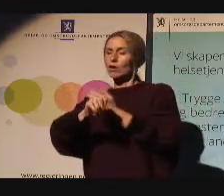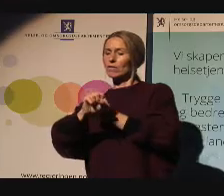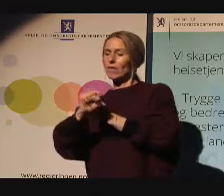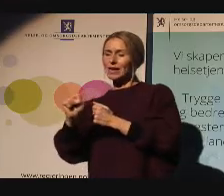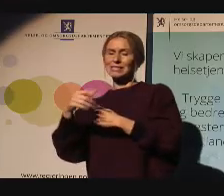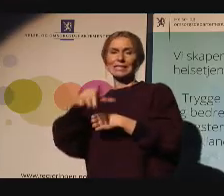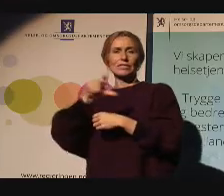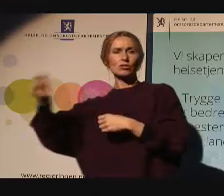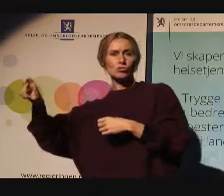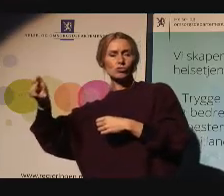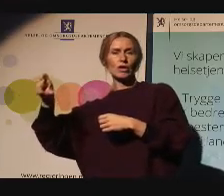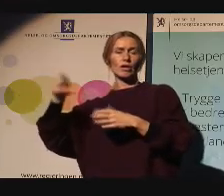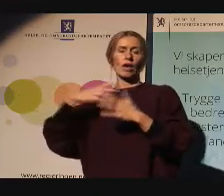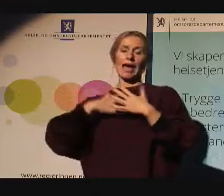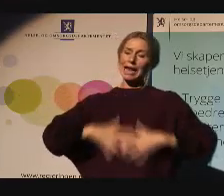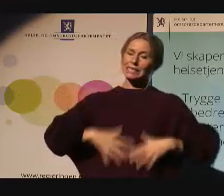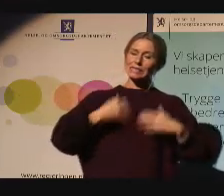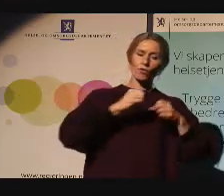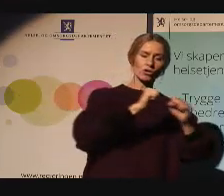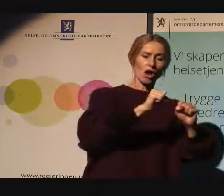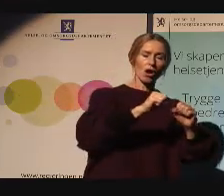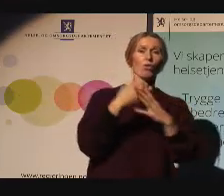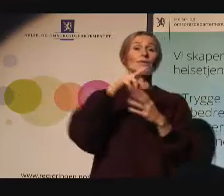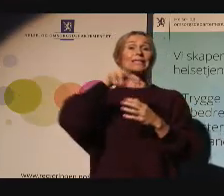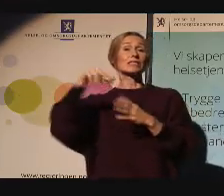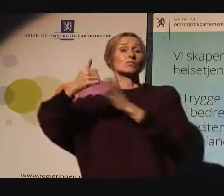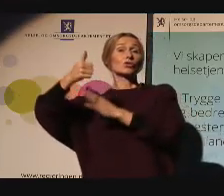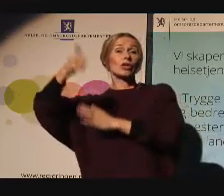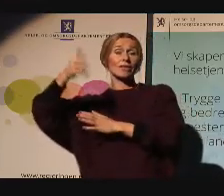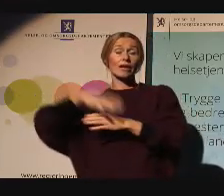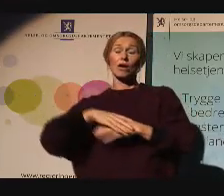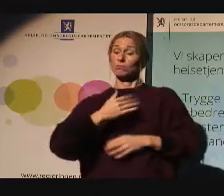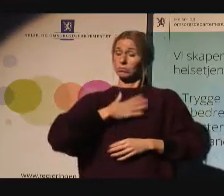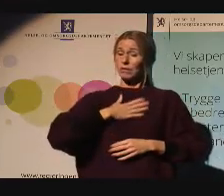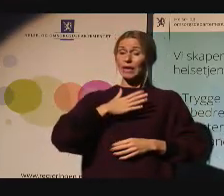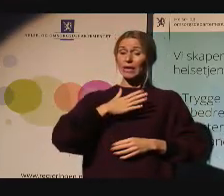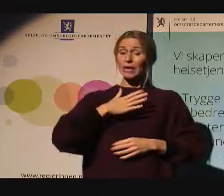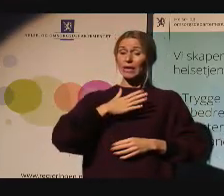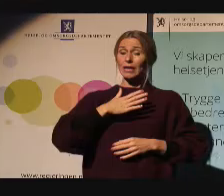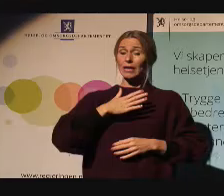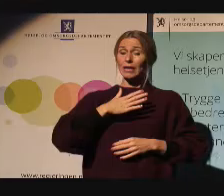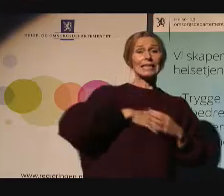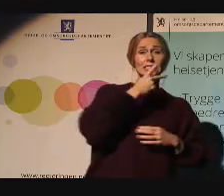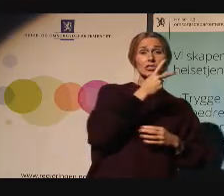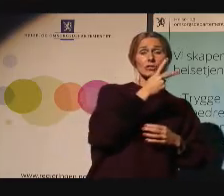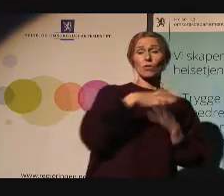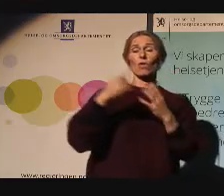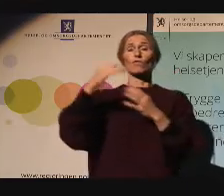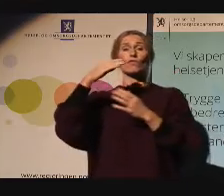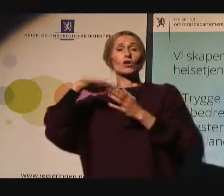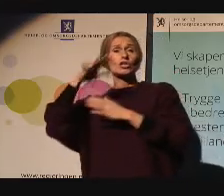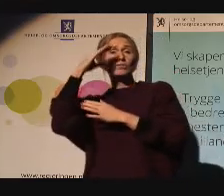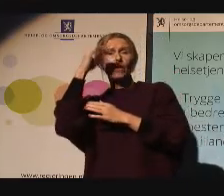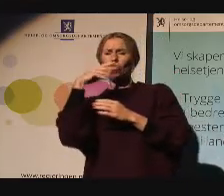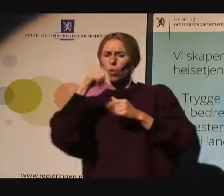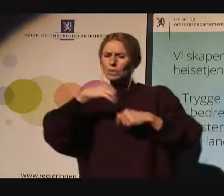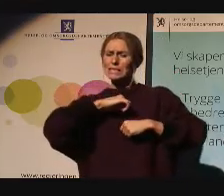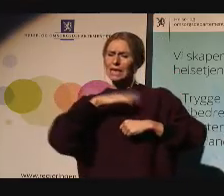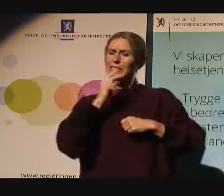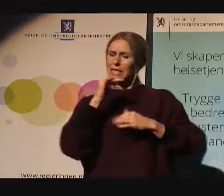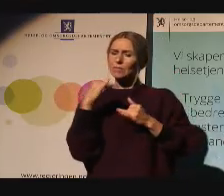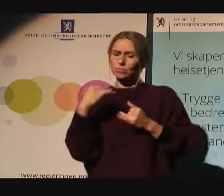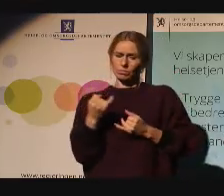og tilsynsmyndighetene. Og jeg glad for at helsetilsynet og fylkesmennene nå vil se kritisk på egen praksis i